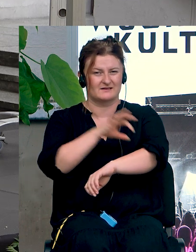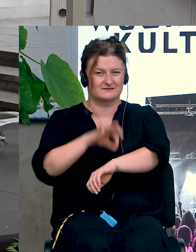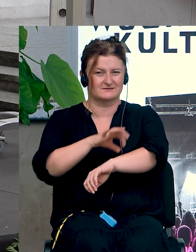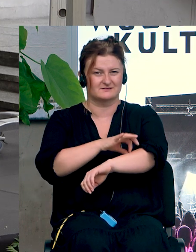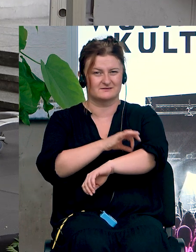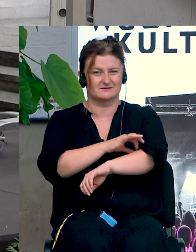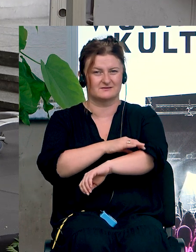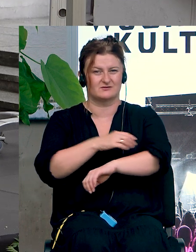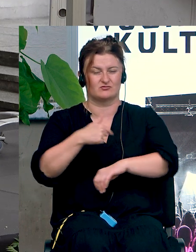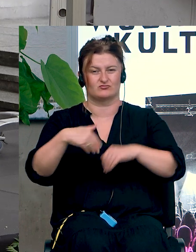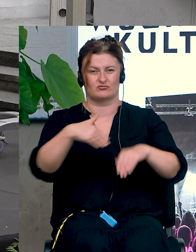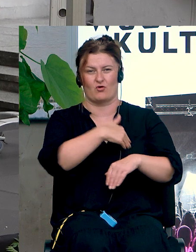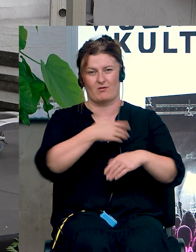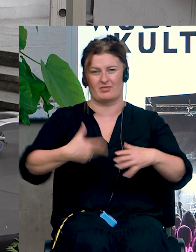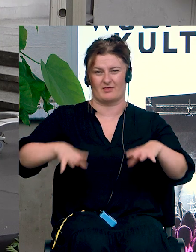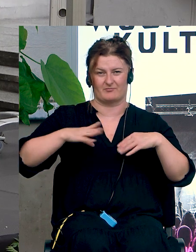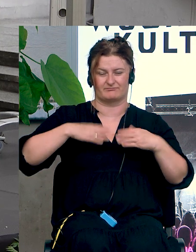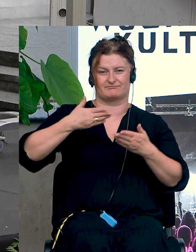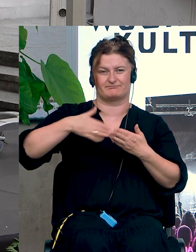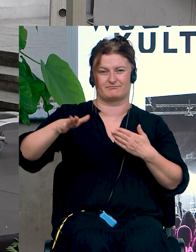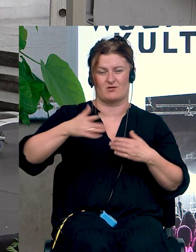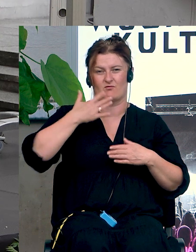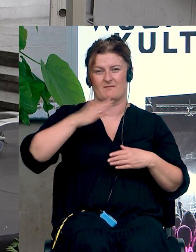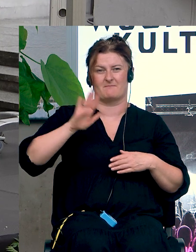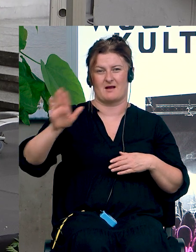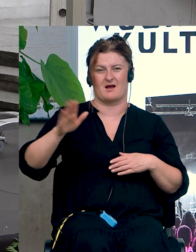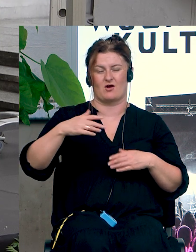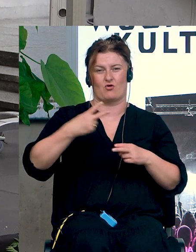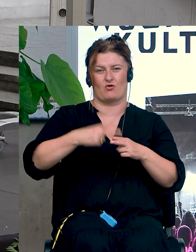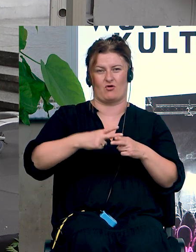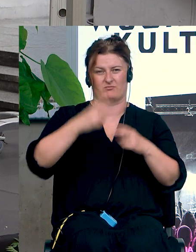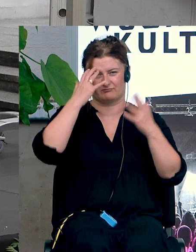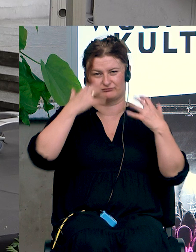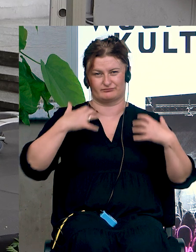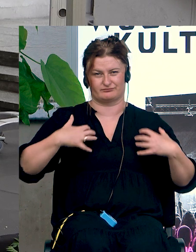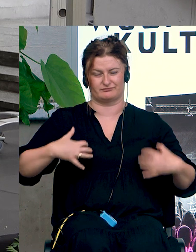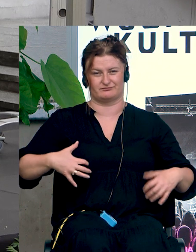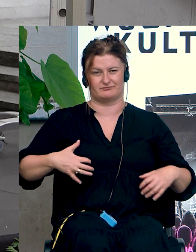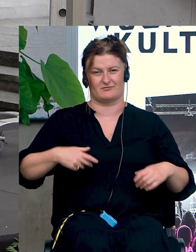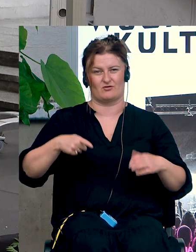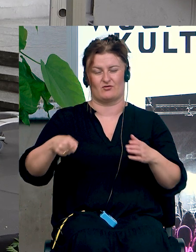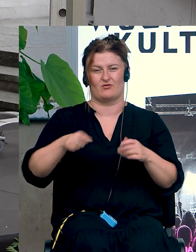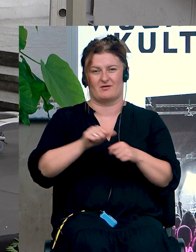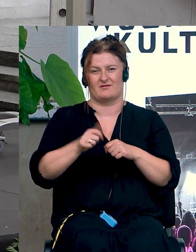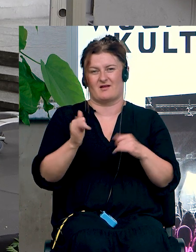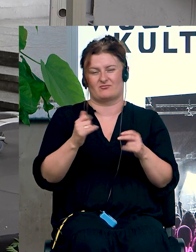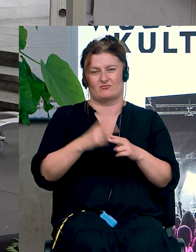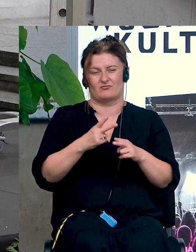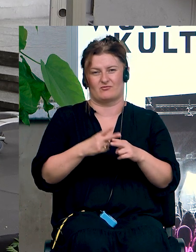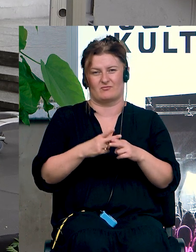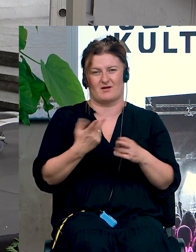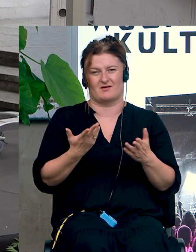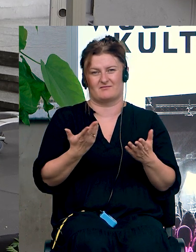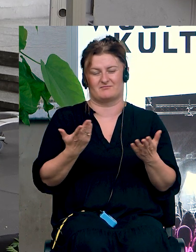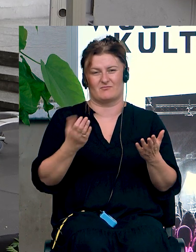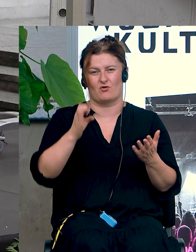мені впустили до школи, бо повідали мамі, що мам якусь хворобу, що то є якийсь